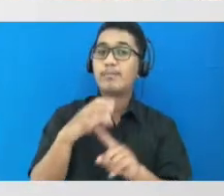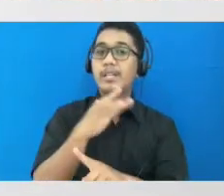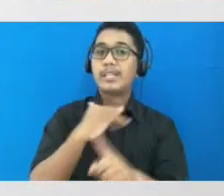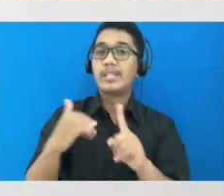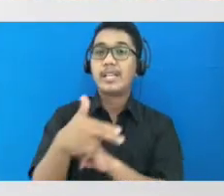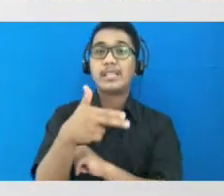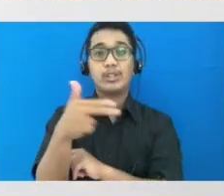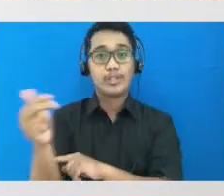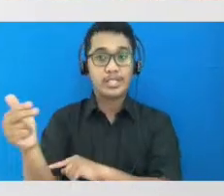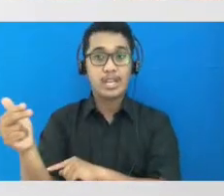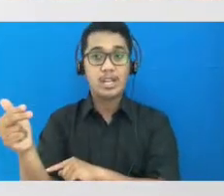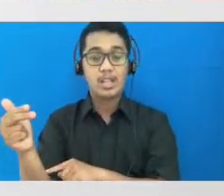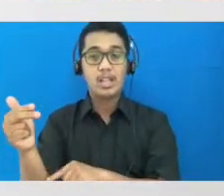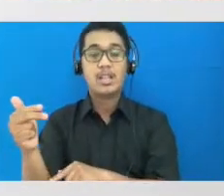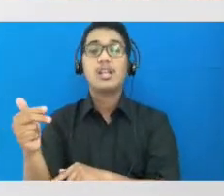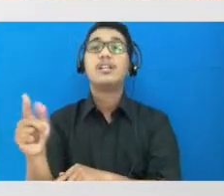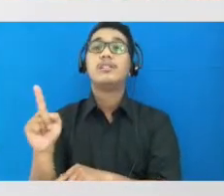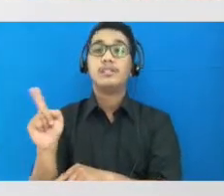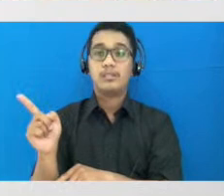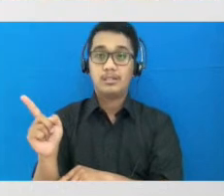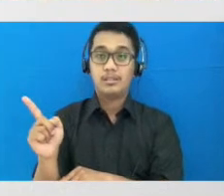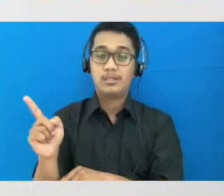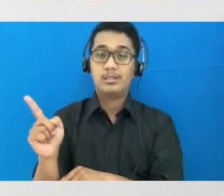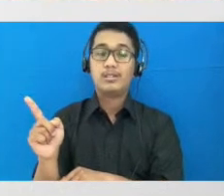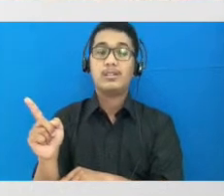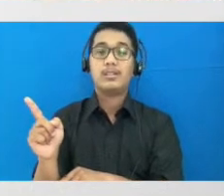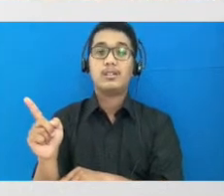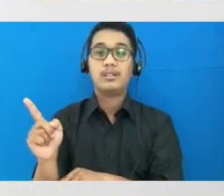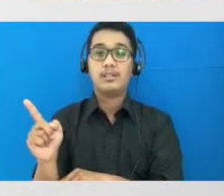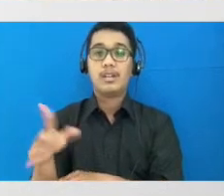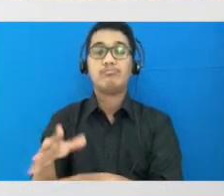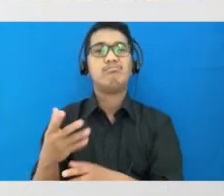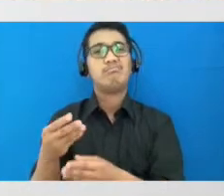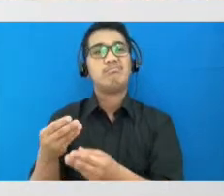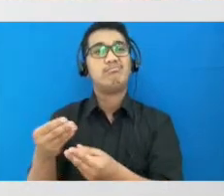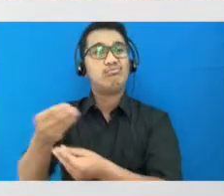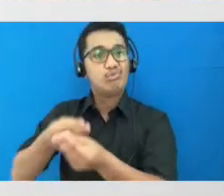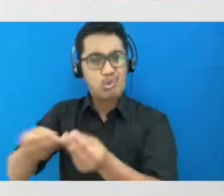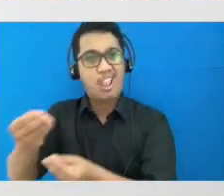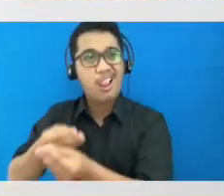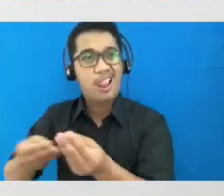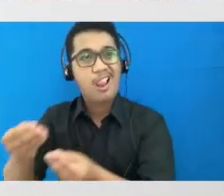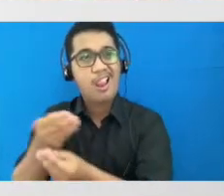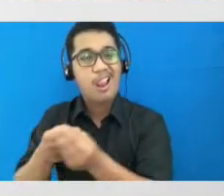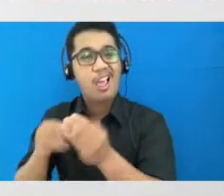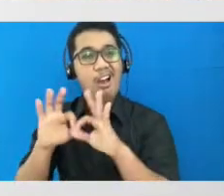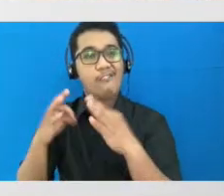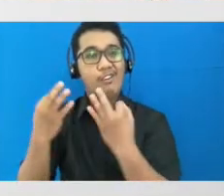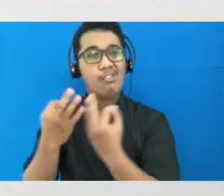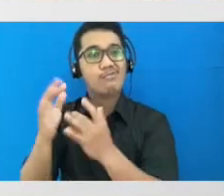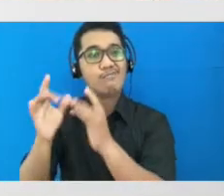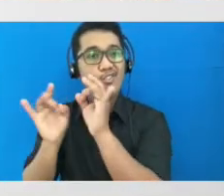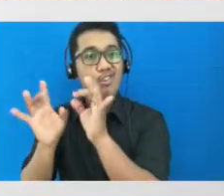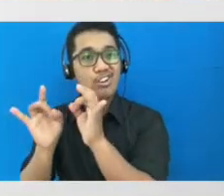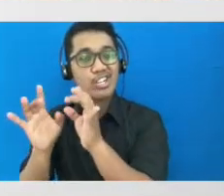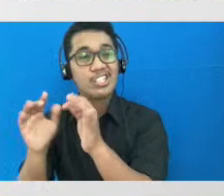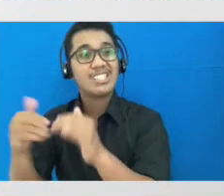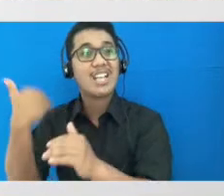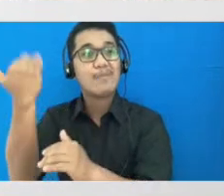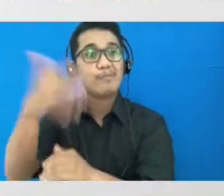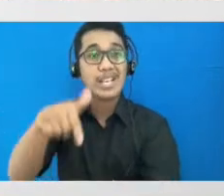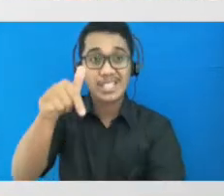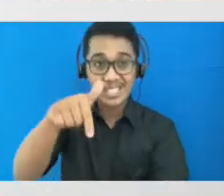negara Indonesia itu ada dan diperjualbelikan di forum online internet sampai hari ini.